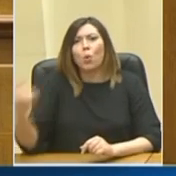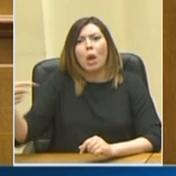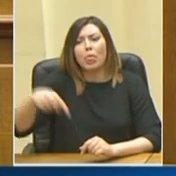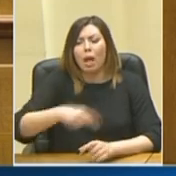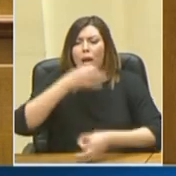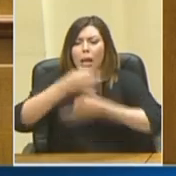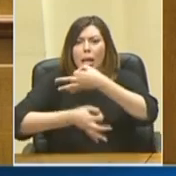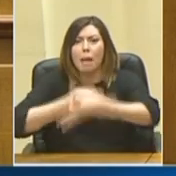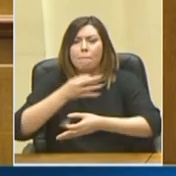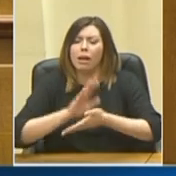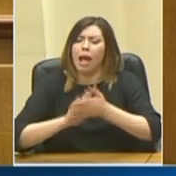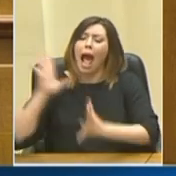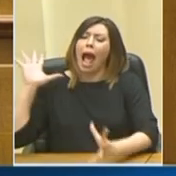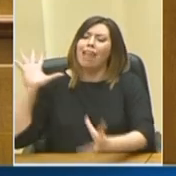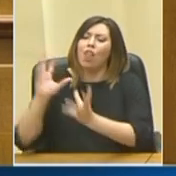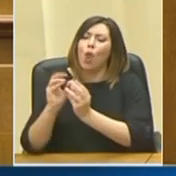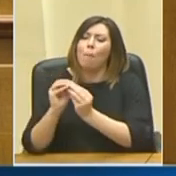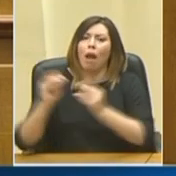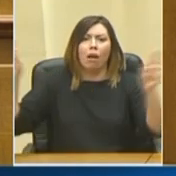περικοπές στα αναδρομικά.